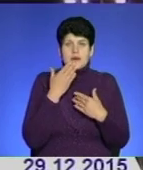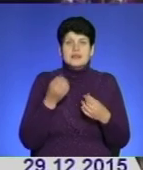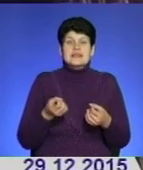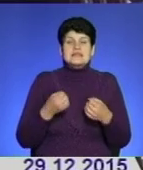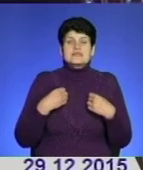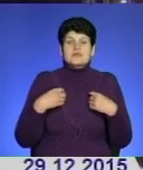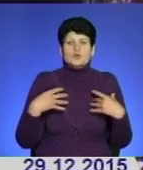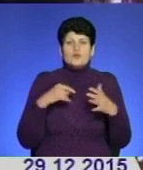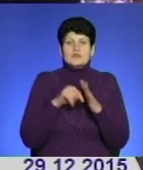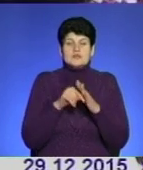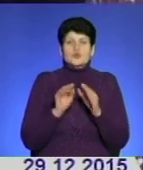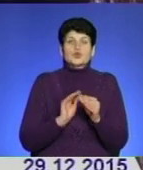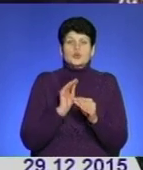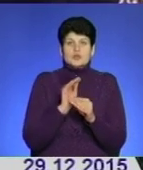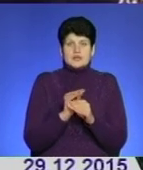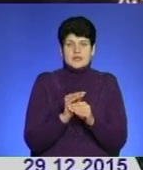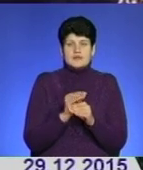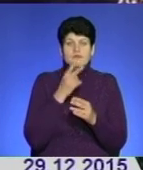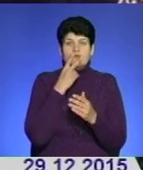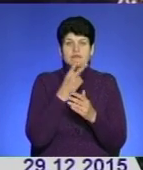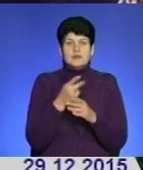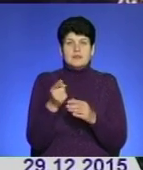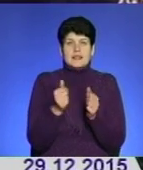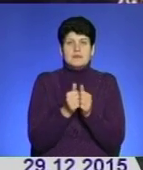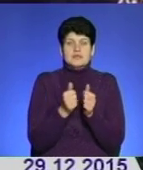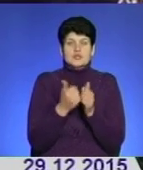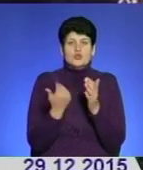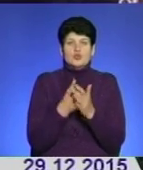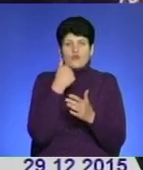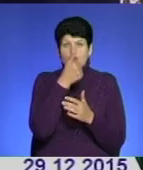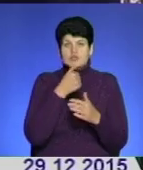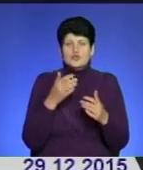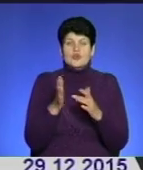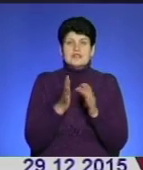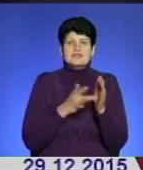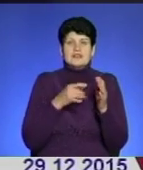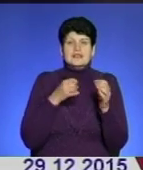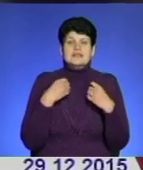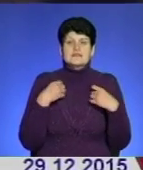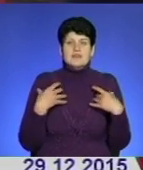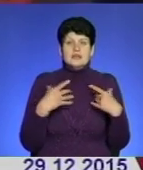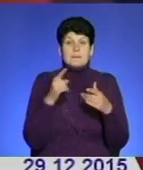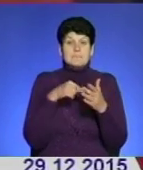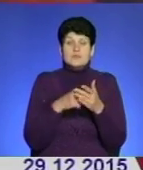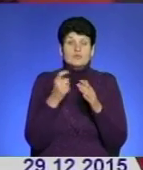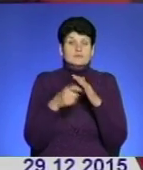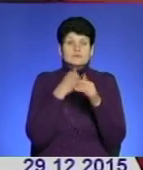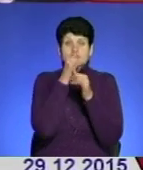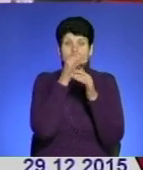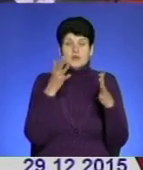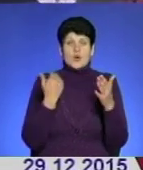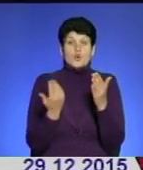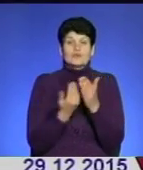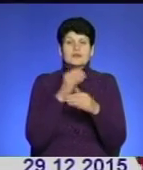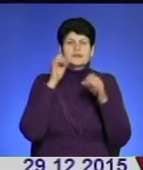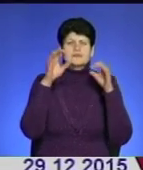додає зовнішній вигляд Тернополя. З наближенням новорічно-різдвяних свят місто не впізнати. У центрі оновили ілюмінацію і зараз